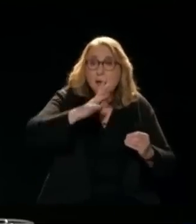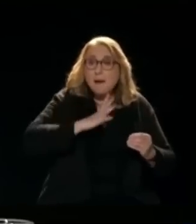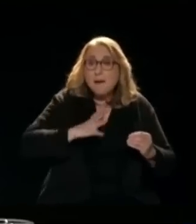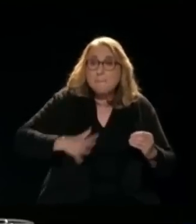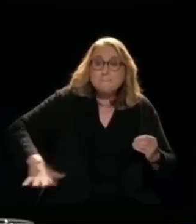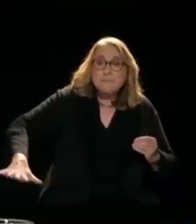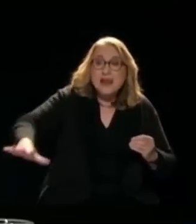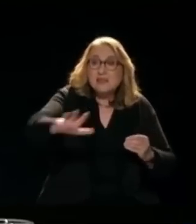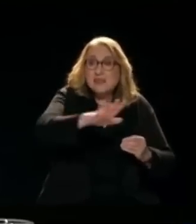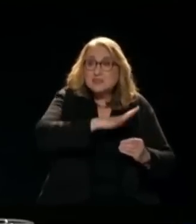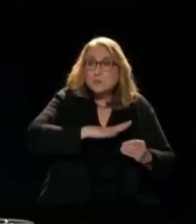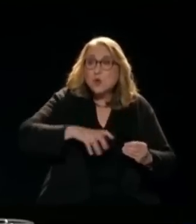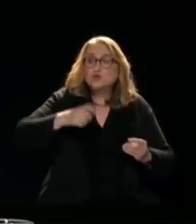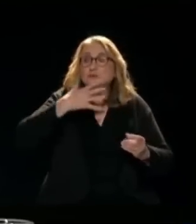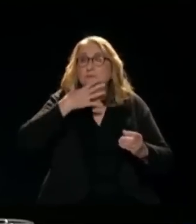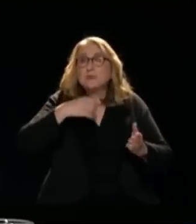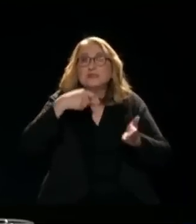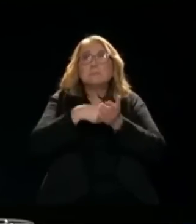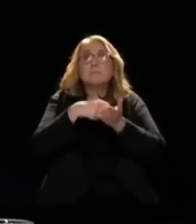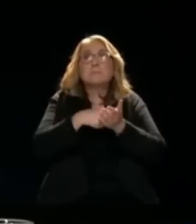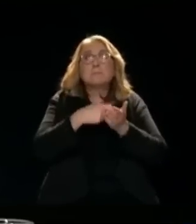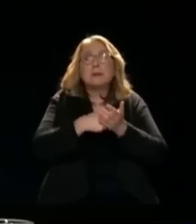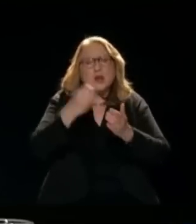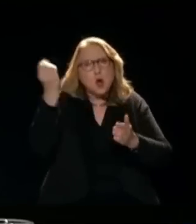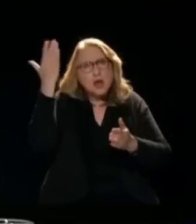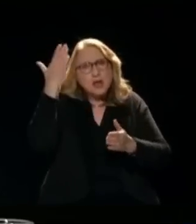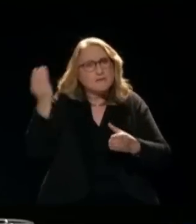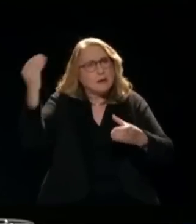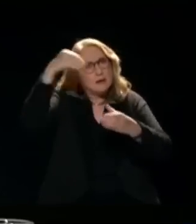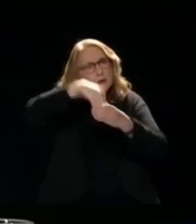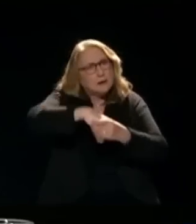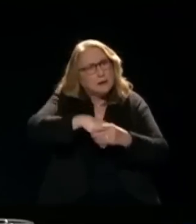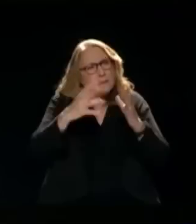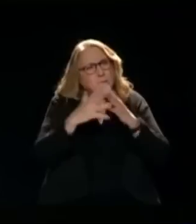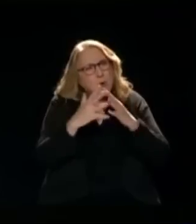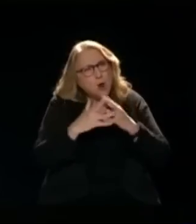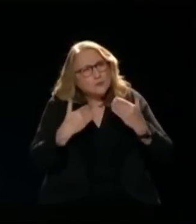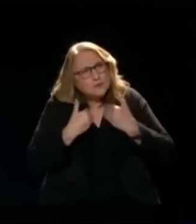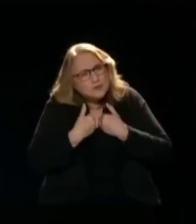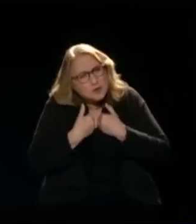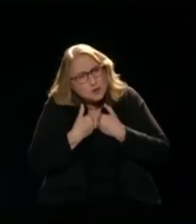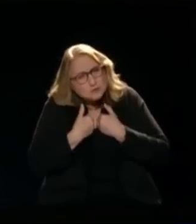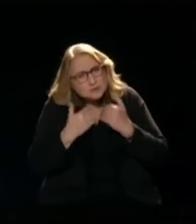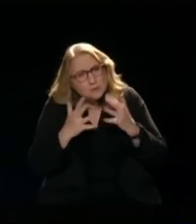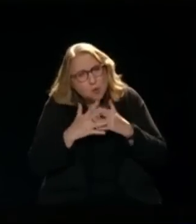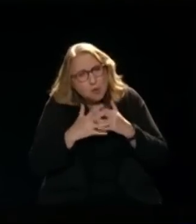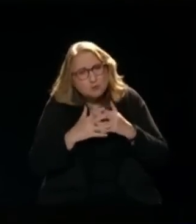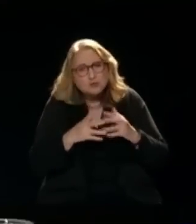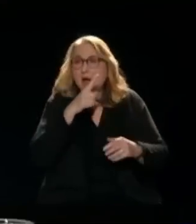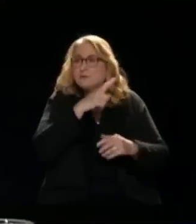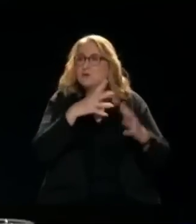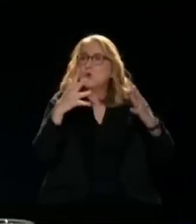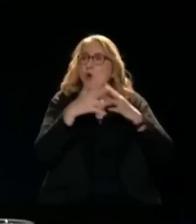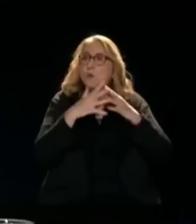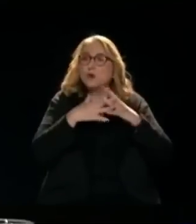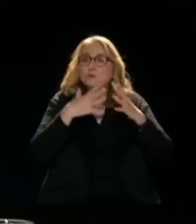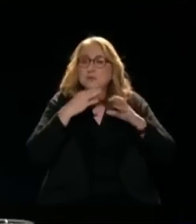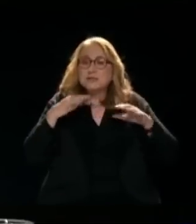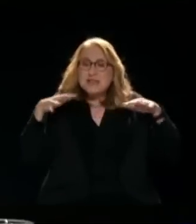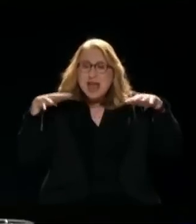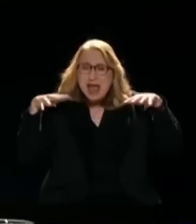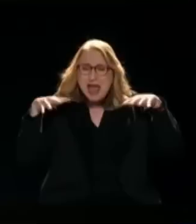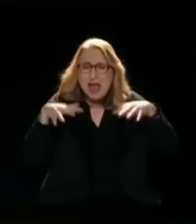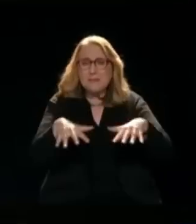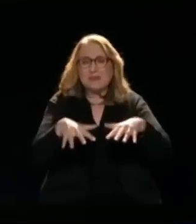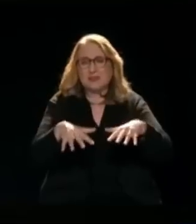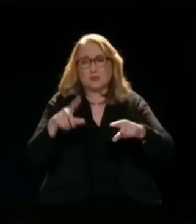με την εμπλοκή σε έναν πόλεμο που δεν, όχι μόνο δεν την αφορά, είναι καθόλου επιθετικός και θα την εμπλέξει σε πολύ μεγάλες περιπέτειες.